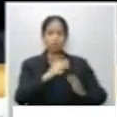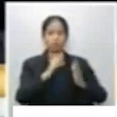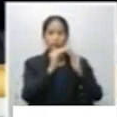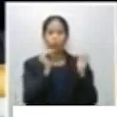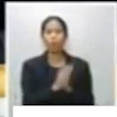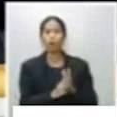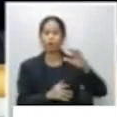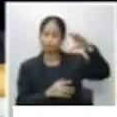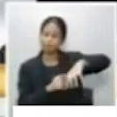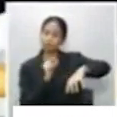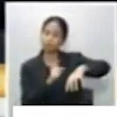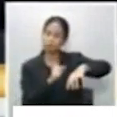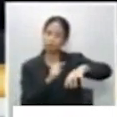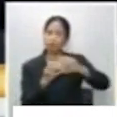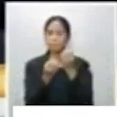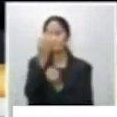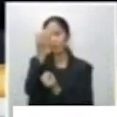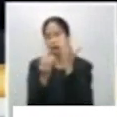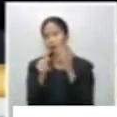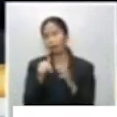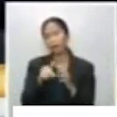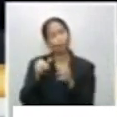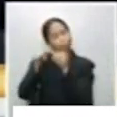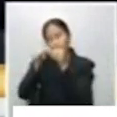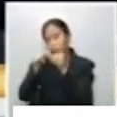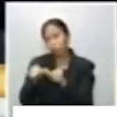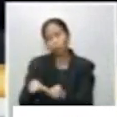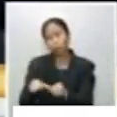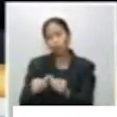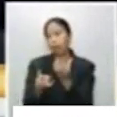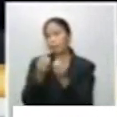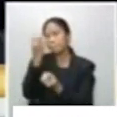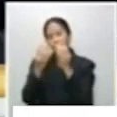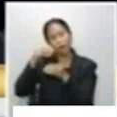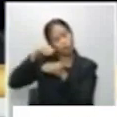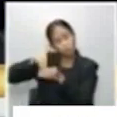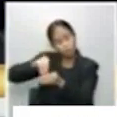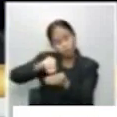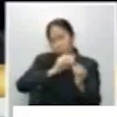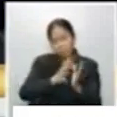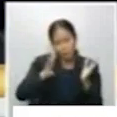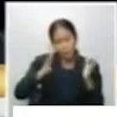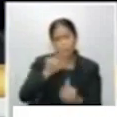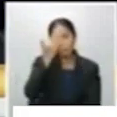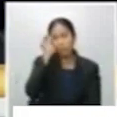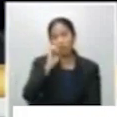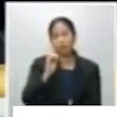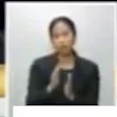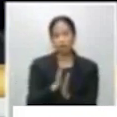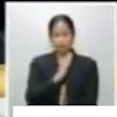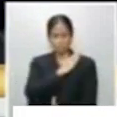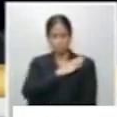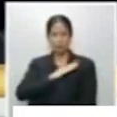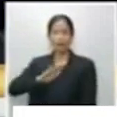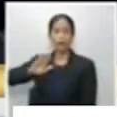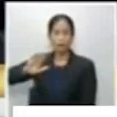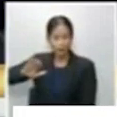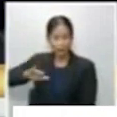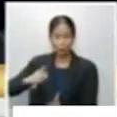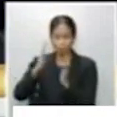ผ่ป่าหนองไผ่เอ่ยวัดดอยเอ่ยป่าเต็มไปหมดเดี๋ยวนี้เพราะพระไม่ให้คนมาตัดต้นไม้